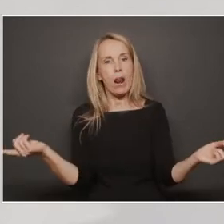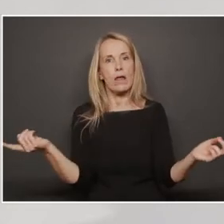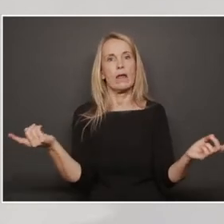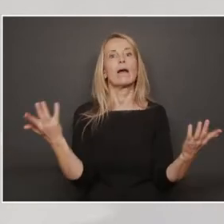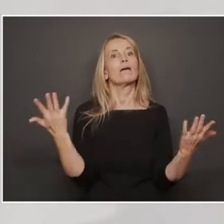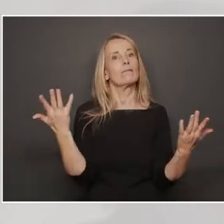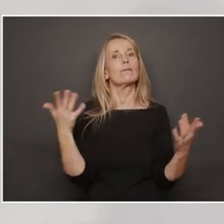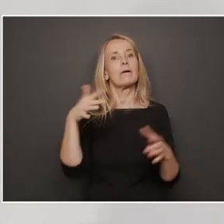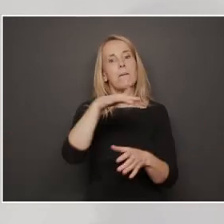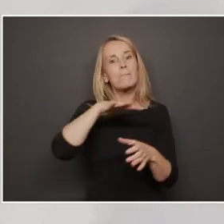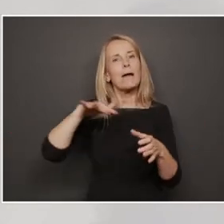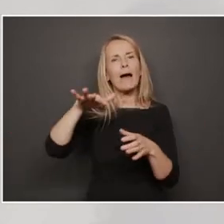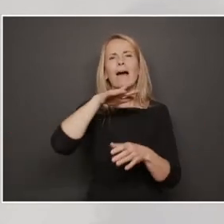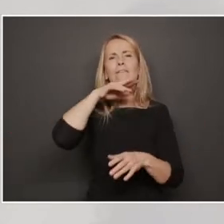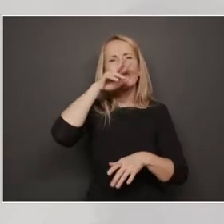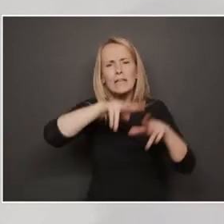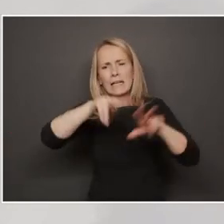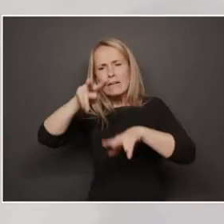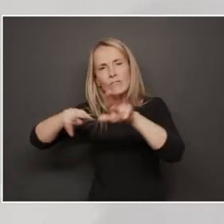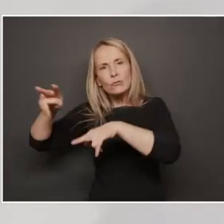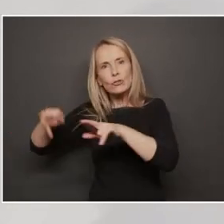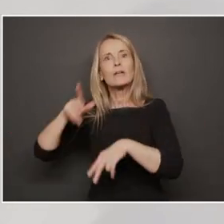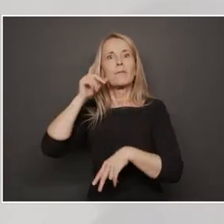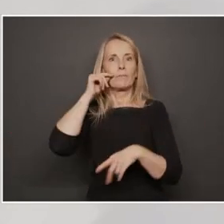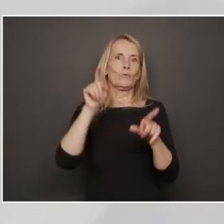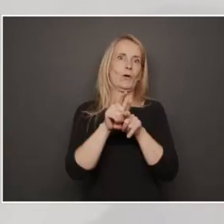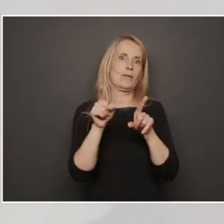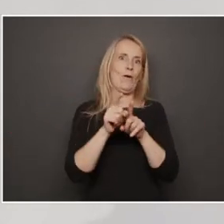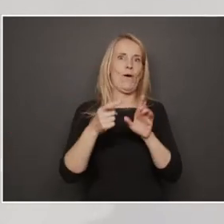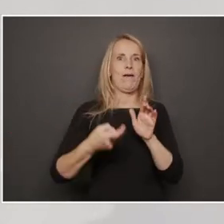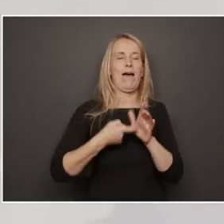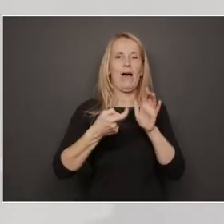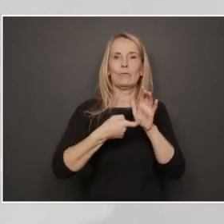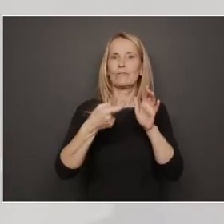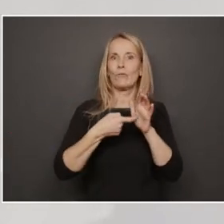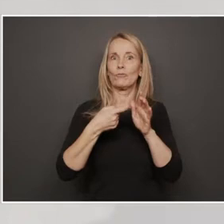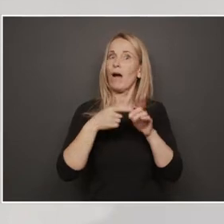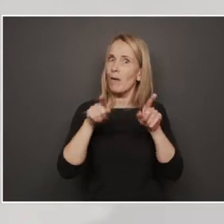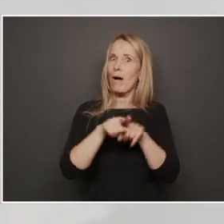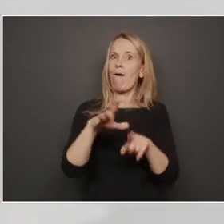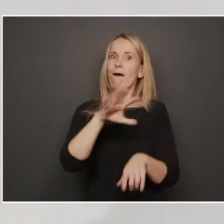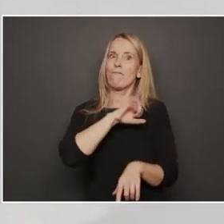dem Bereich Vielfalt bedeutet für Sie Herausforderung und Erfolg.